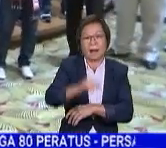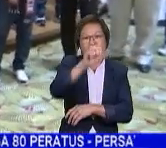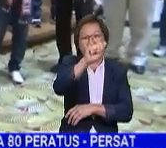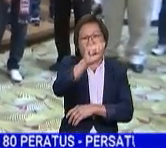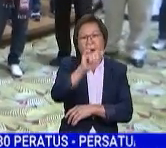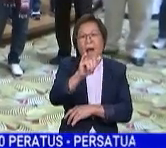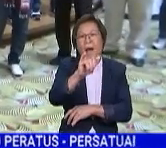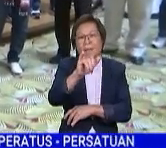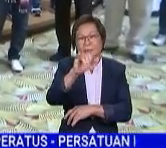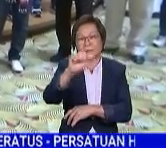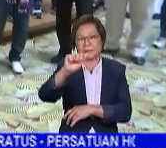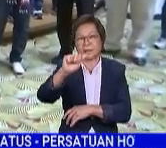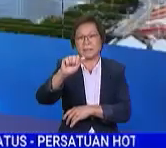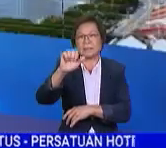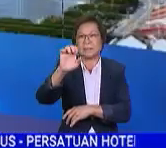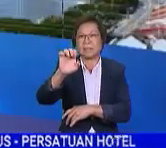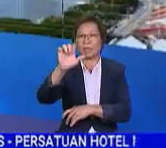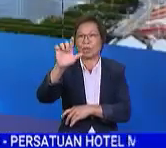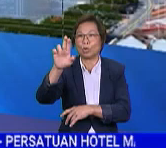ilusi